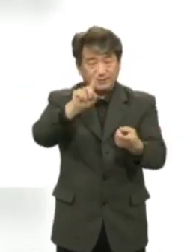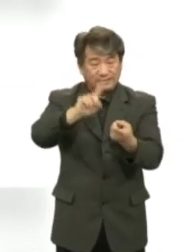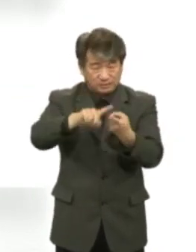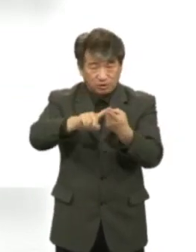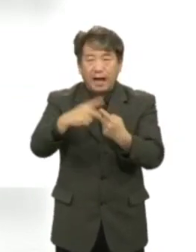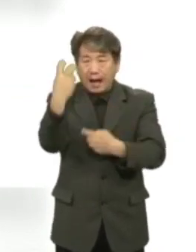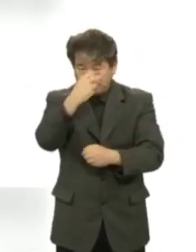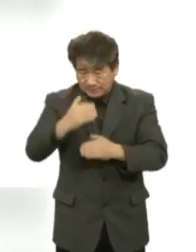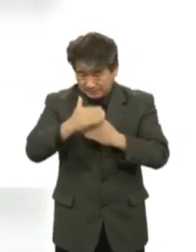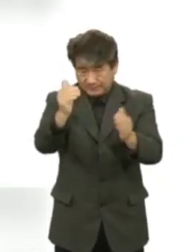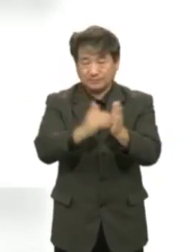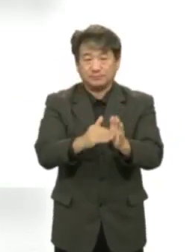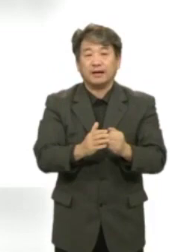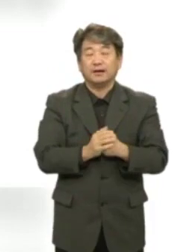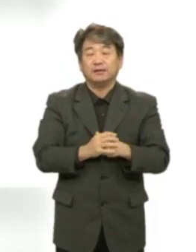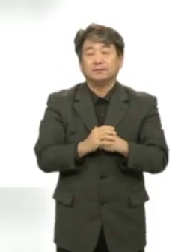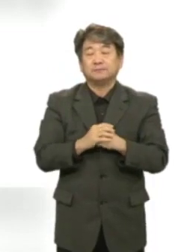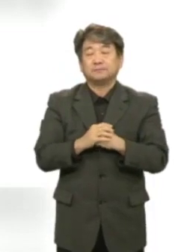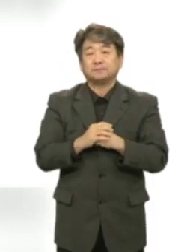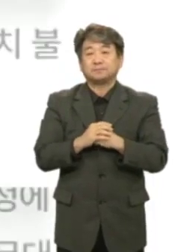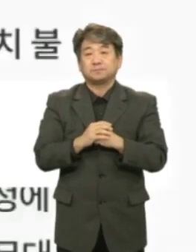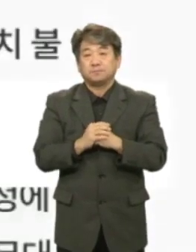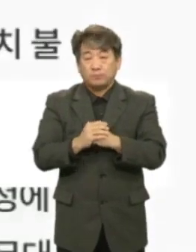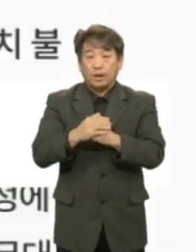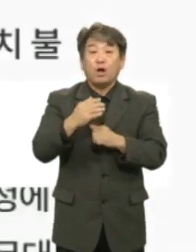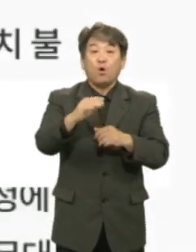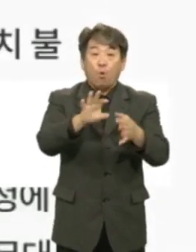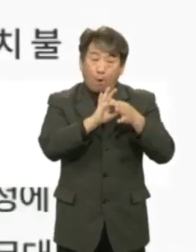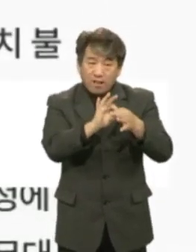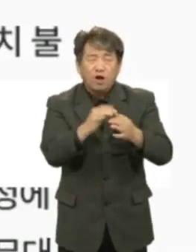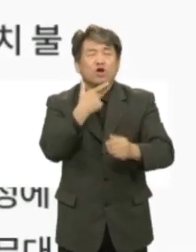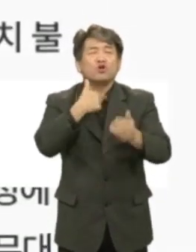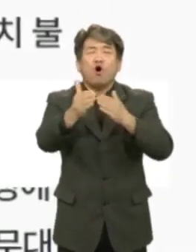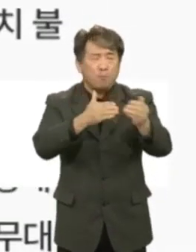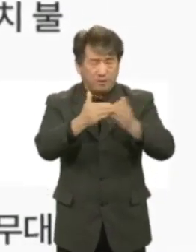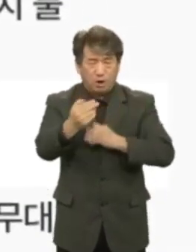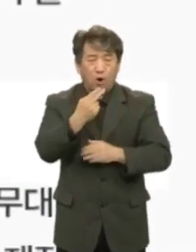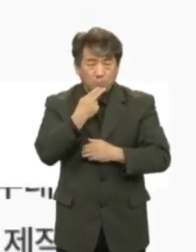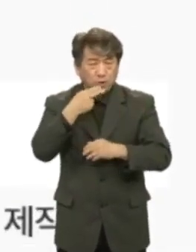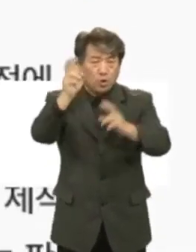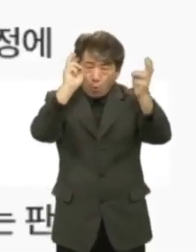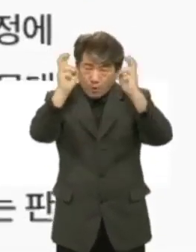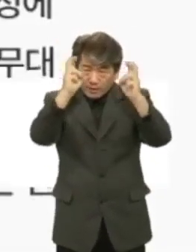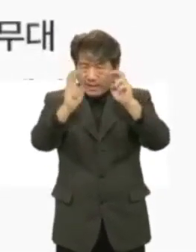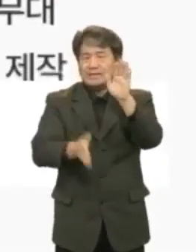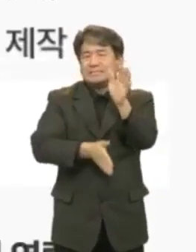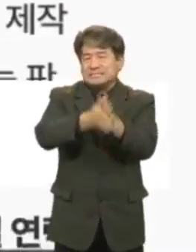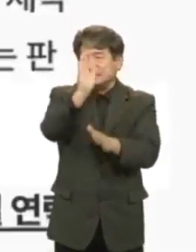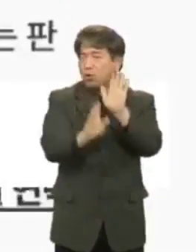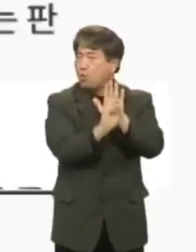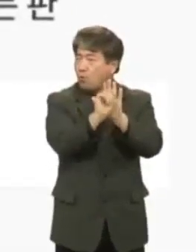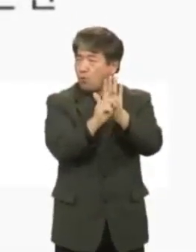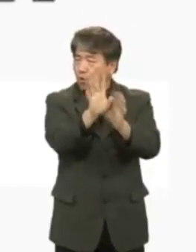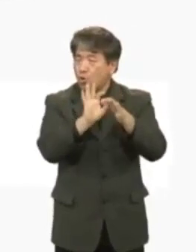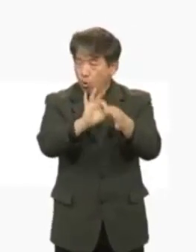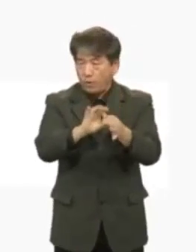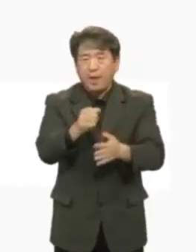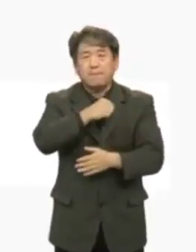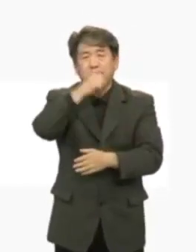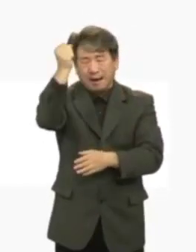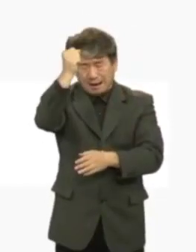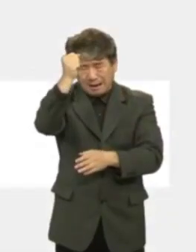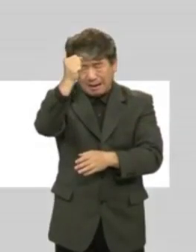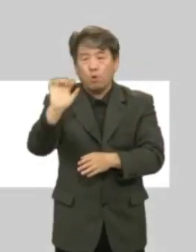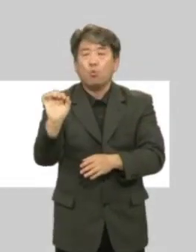착수했습니다. 대전시 감사위원회 관계자는 관련 경험이 없는 업체가 시의 공개 입찰을 통해 무대 제작업체로